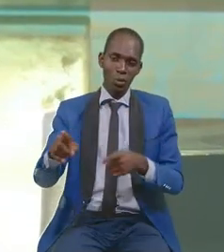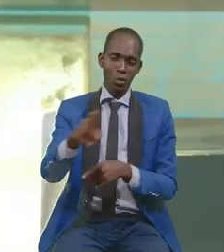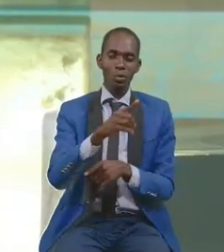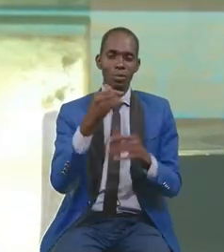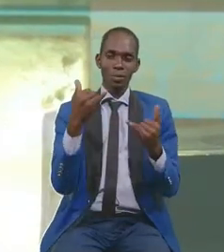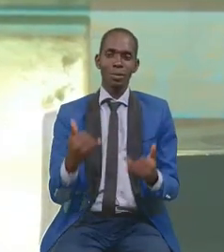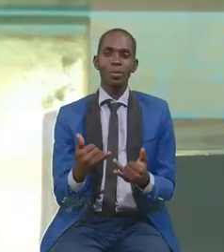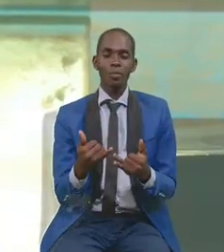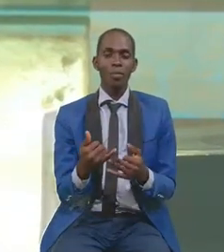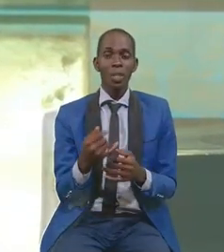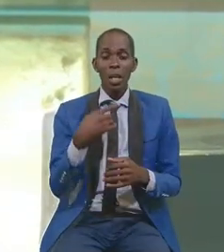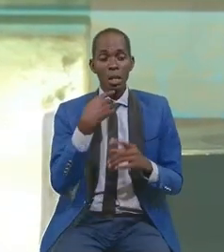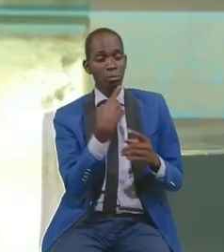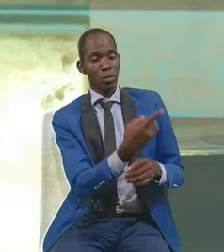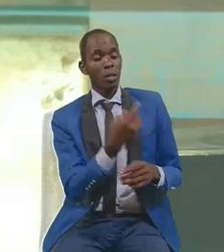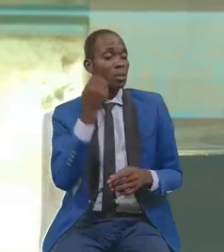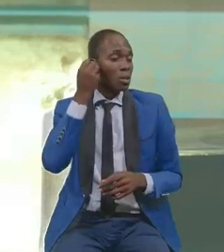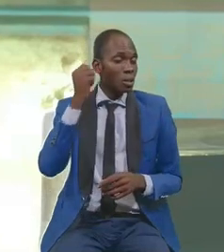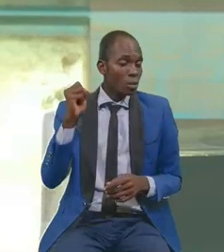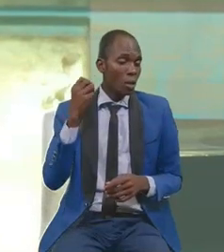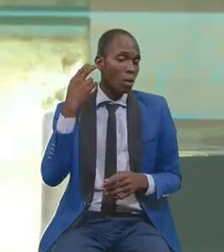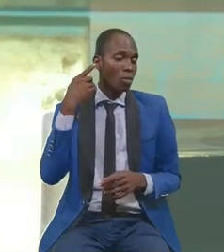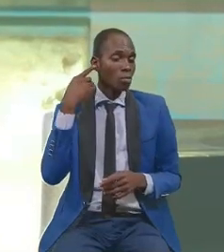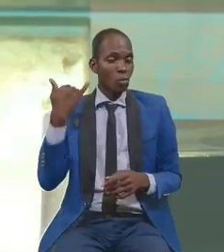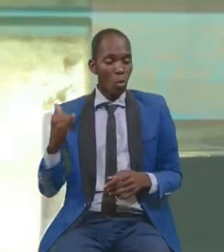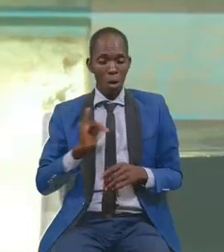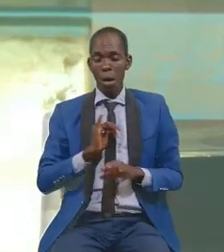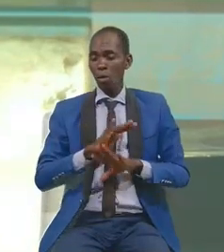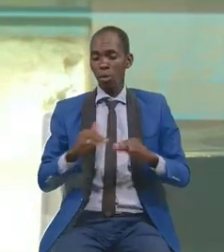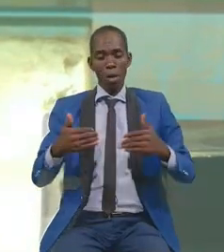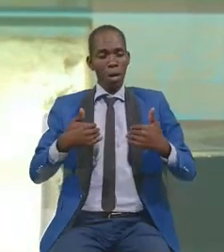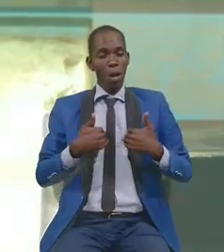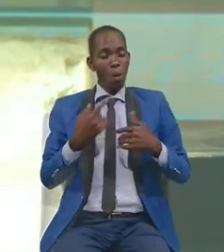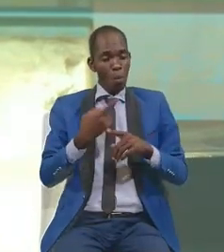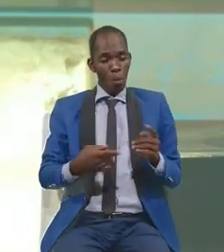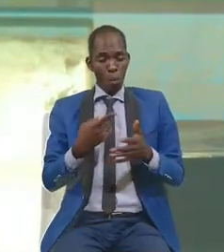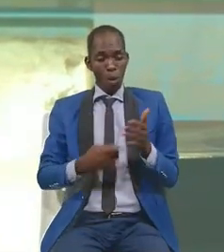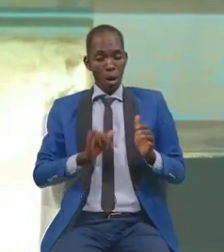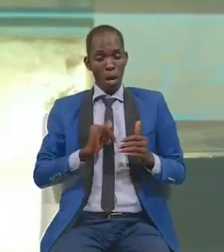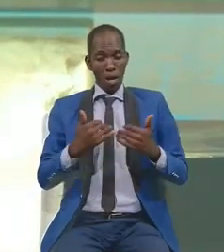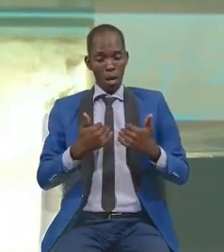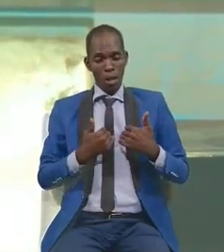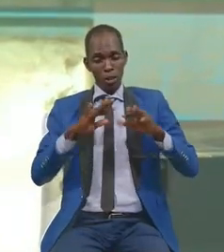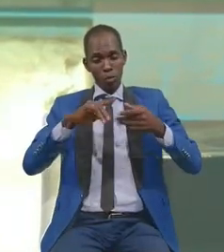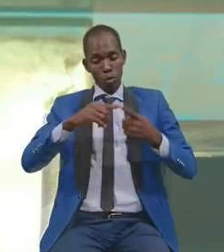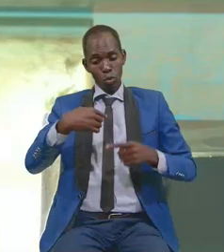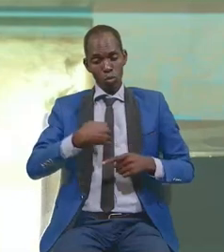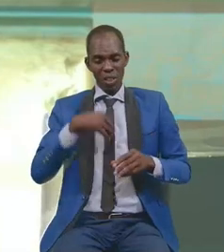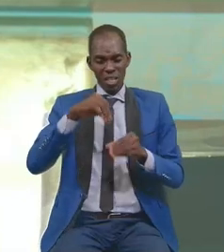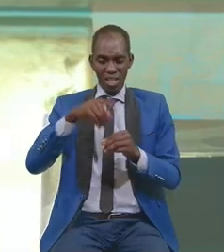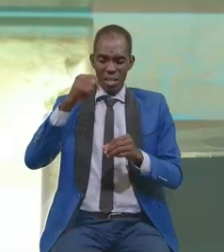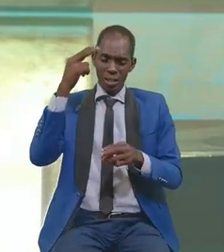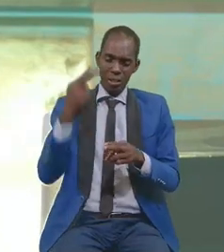Et dit, je n'ai ni or, ni argent, ni or. Mais ce que j'ai, je te le donne. Au nom